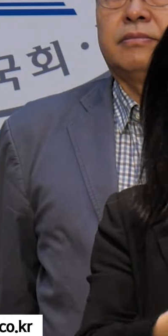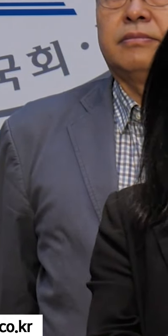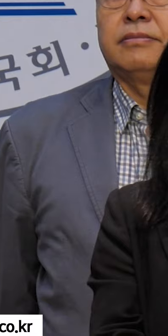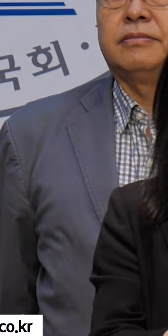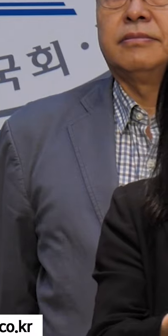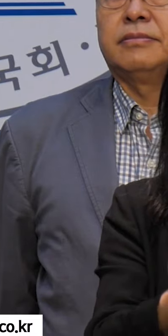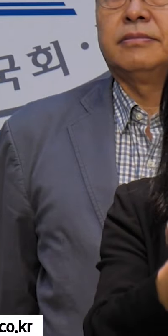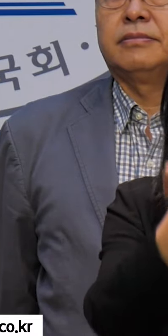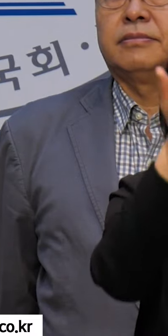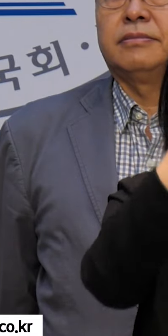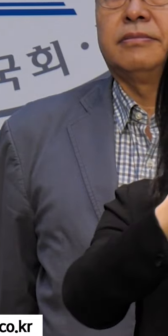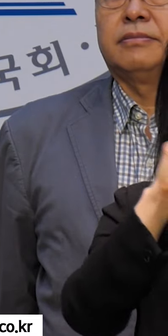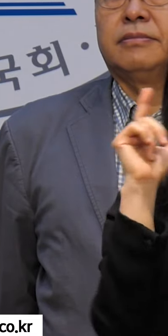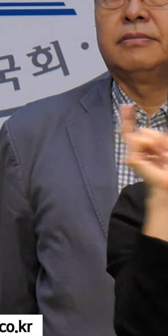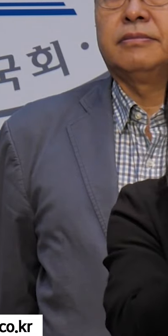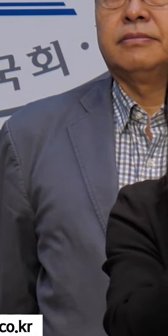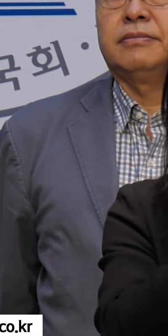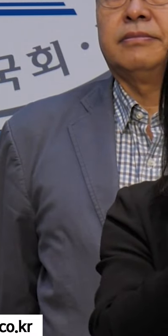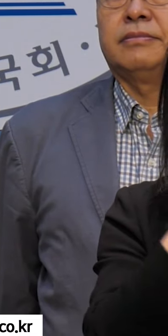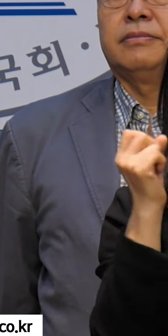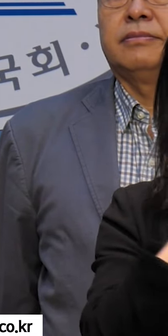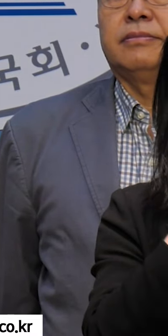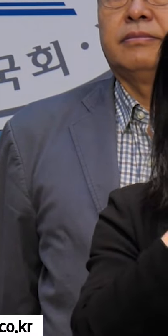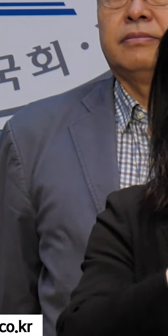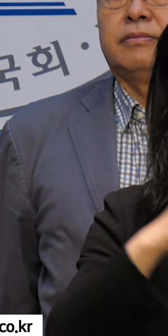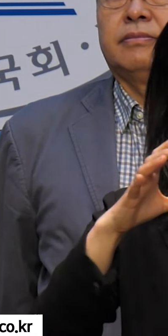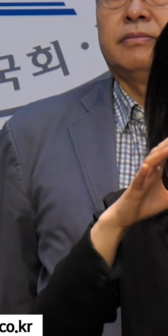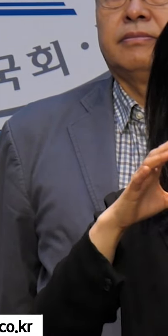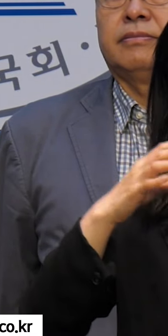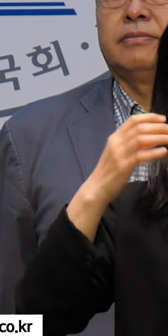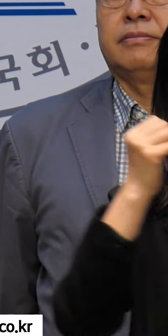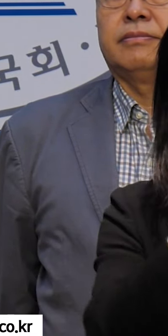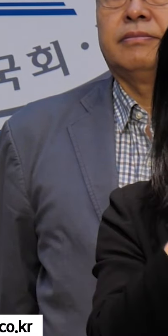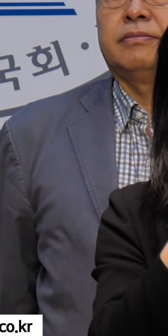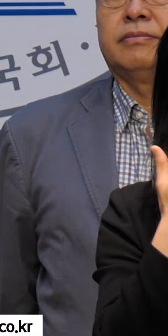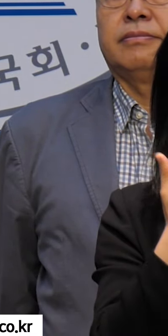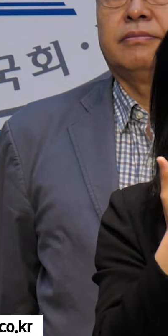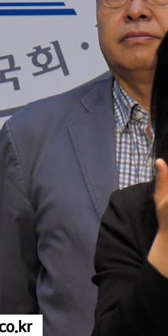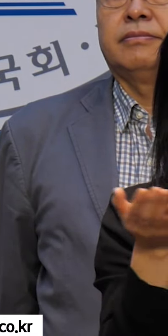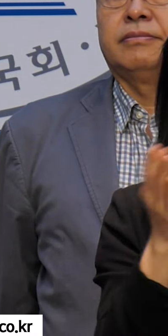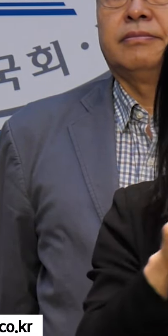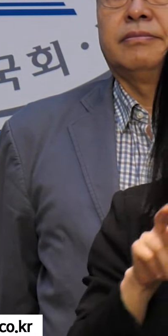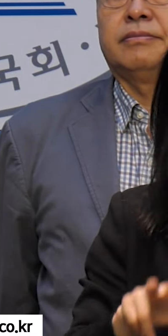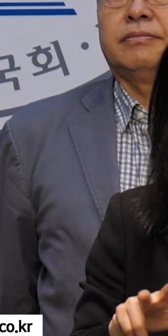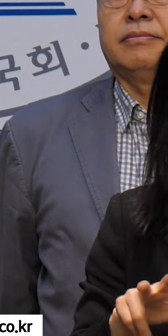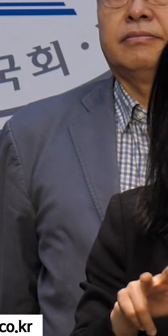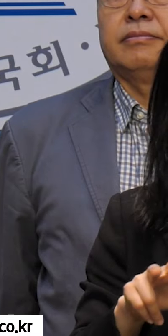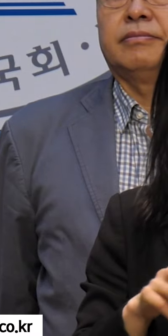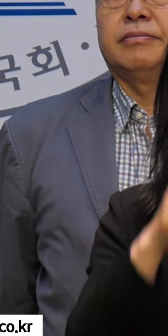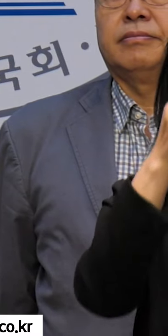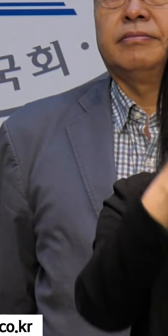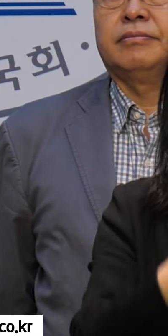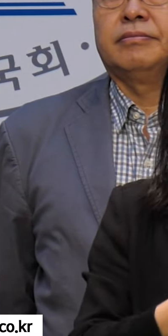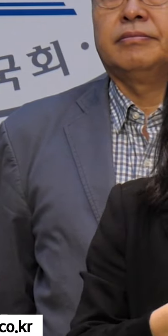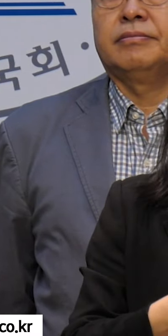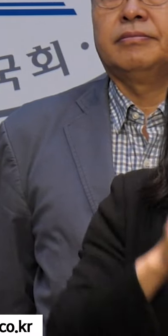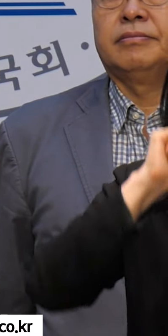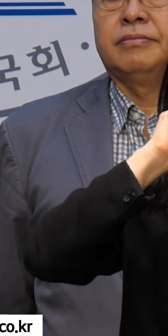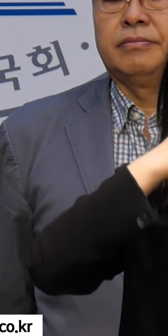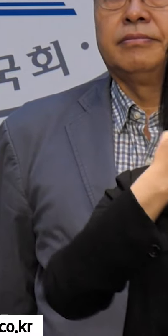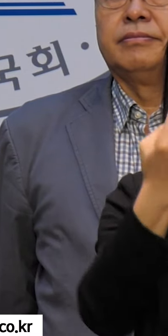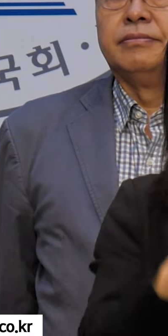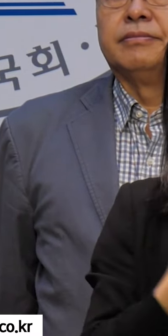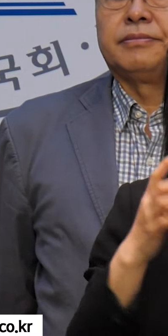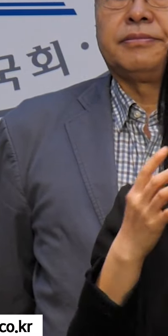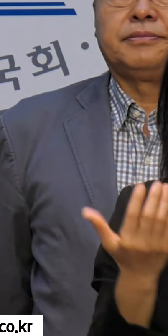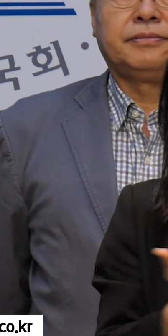성장을 이루고 민주화까지 달성을 했습니다만 근데 대신 이것이 지금 현재는 오히려 질곡으로 작용을 하고 있다.